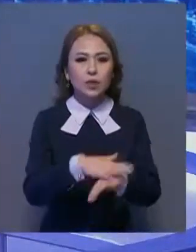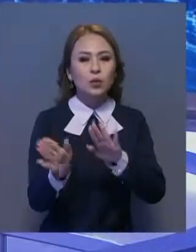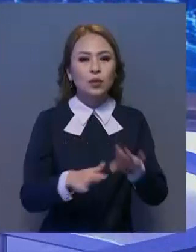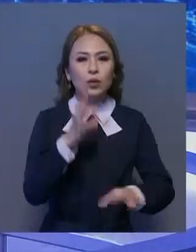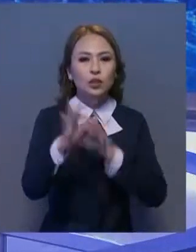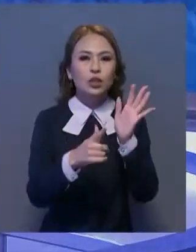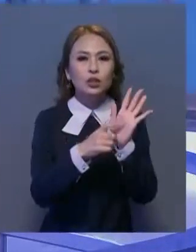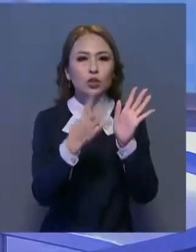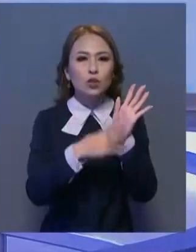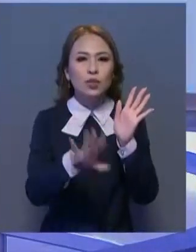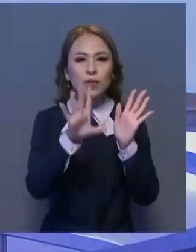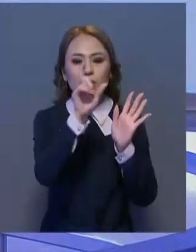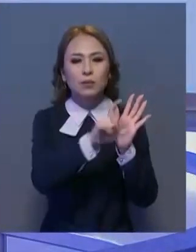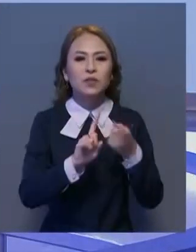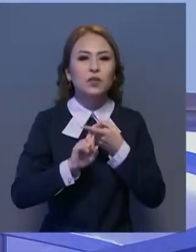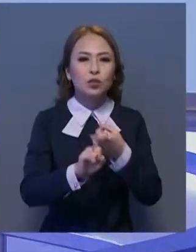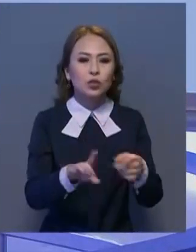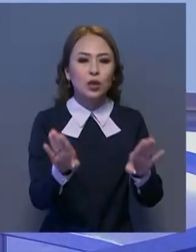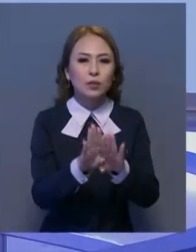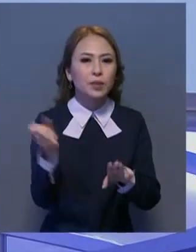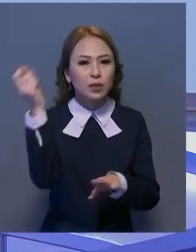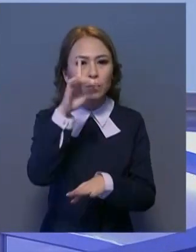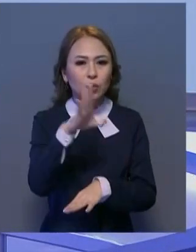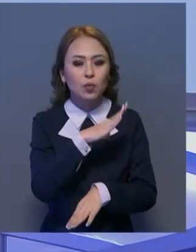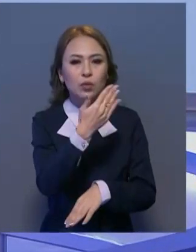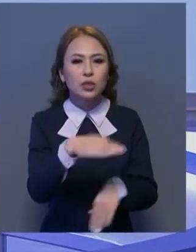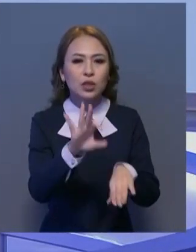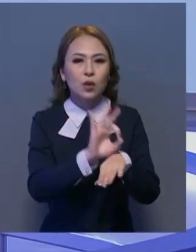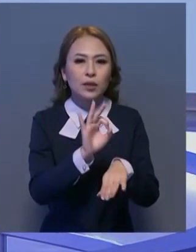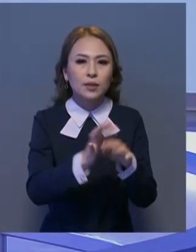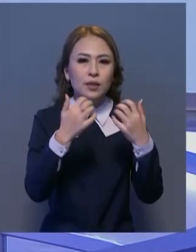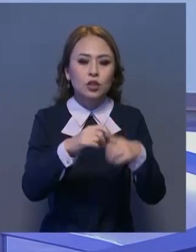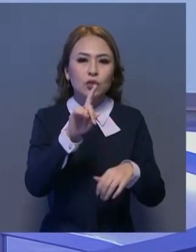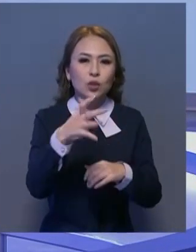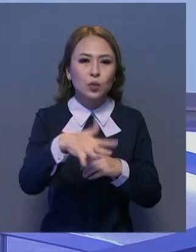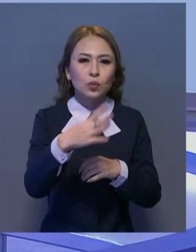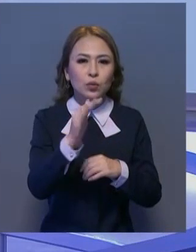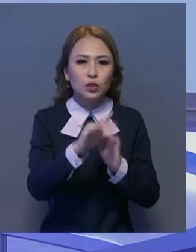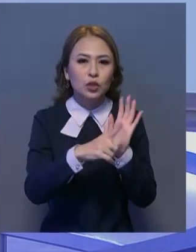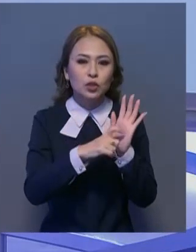Елімізде өткен тәулікте 795 адамның вирус жұқтырғаны белгілі болды. Осылайша ауырғандар саны